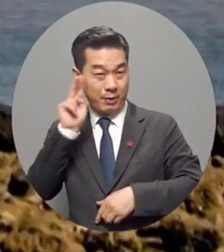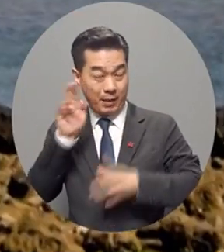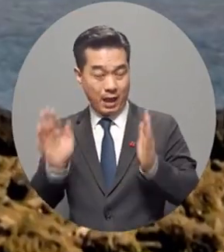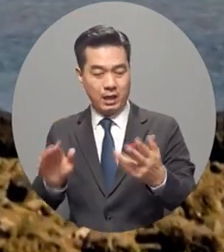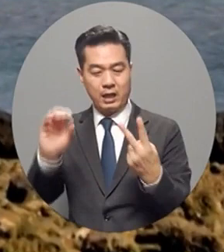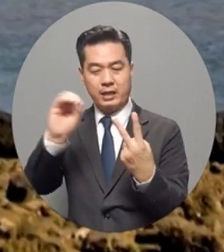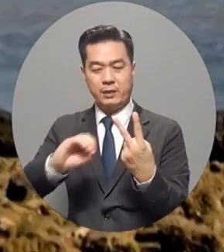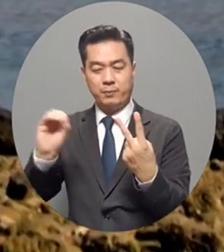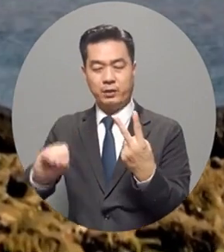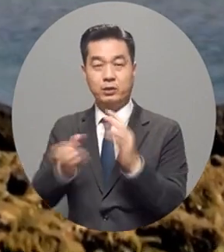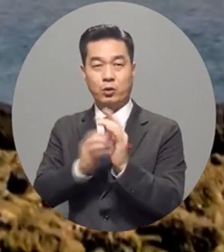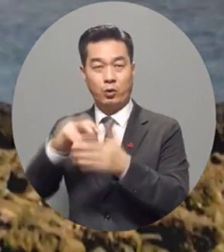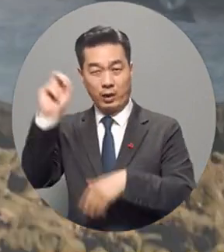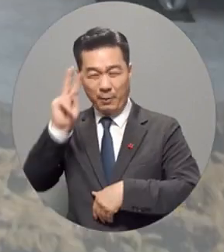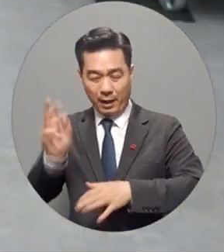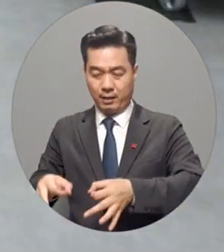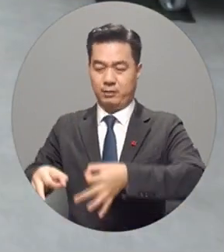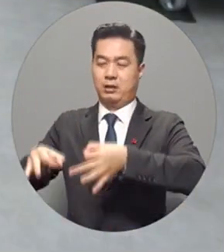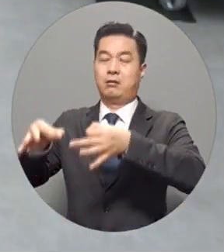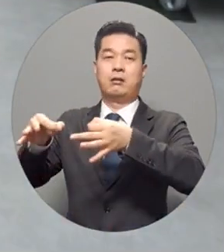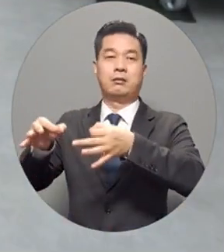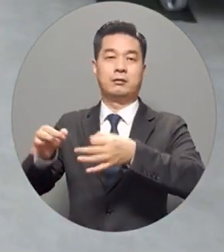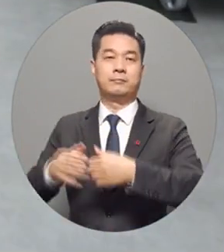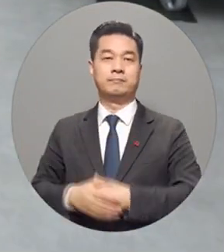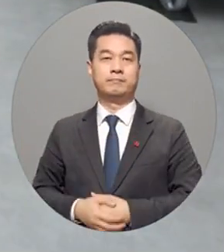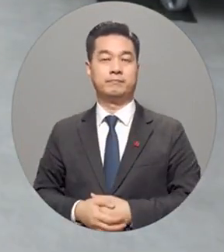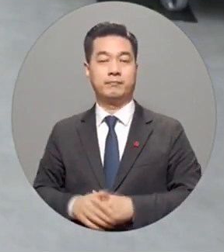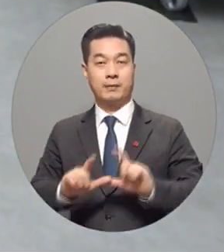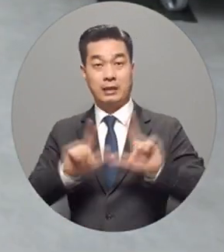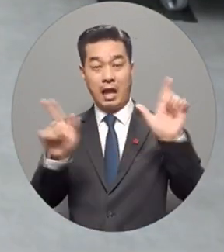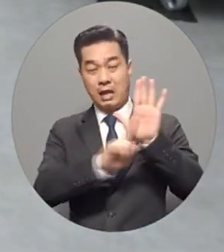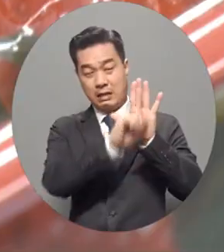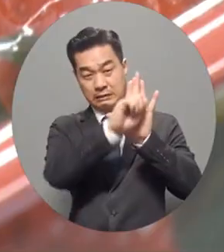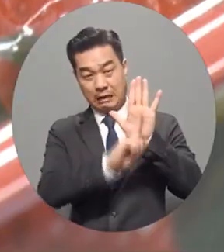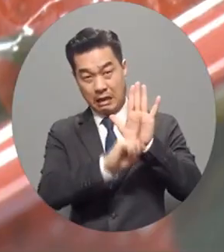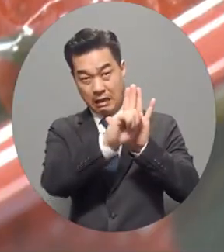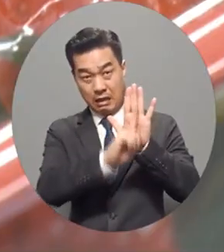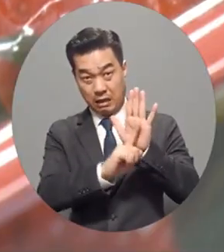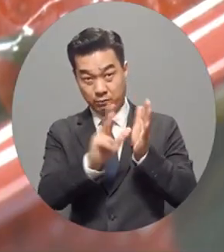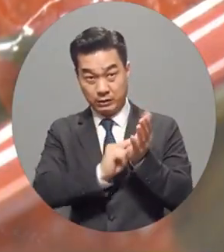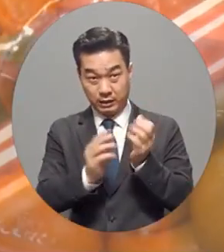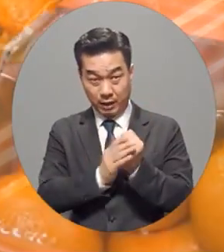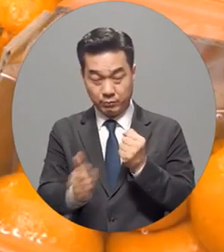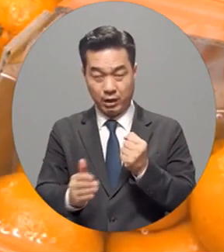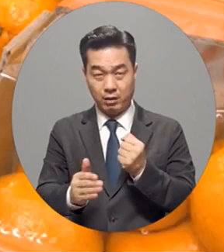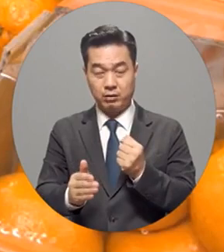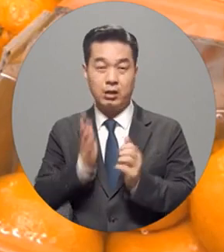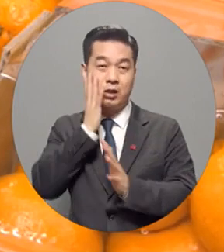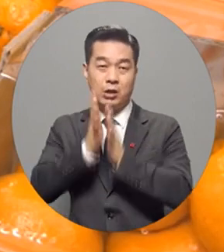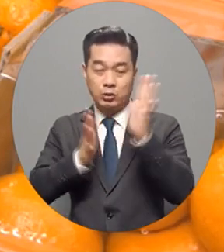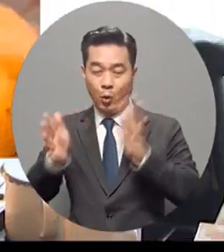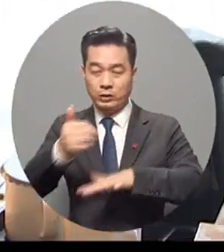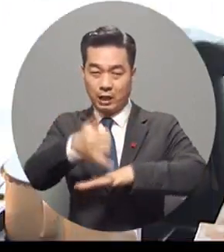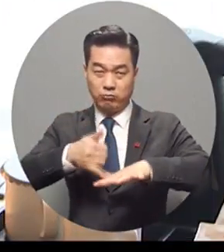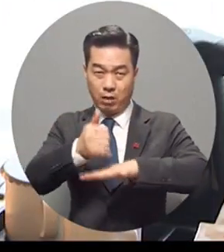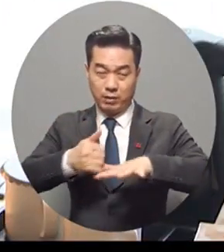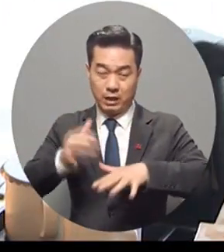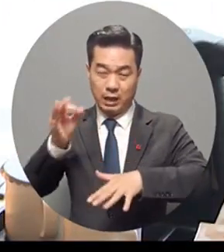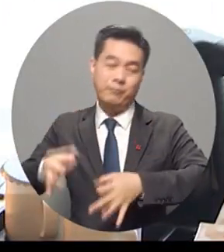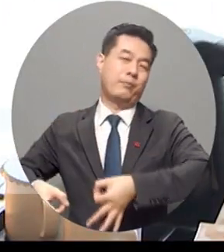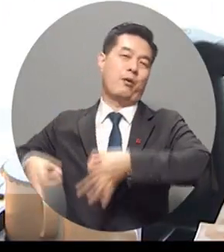2% 가까이 급등했습니다. 이상기온 등의 영향으로 수확량이 줄어들며 농산물 가격이